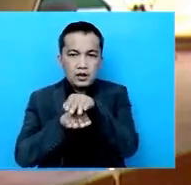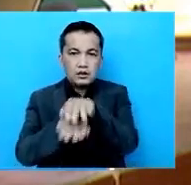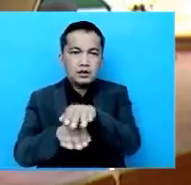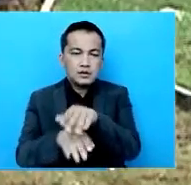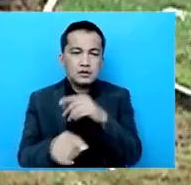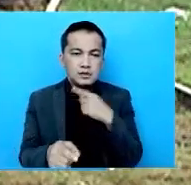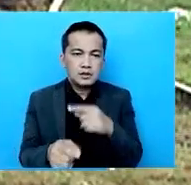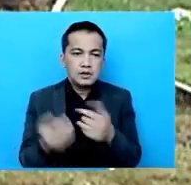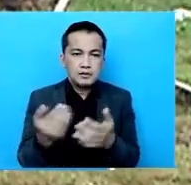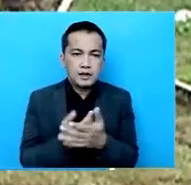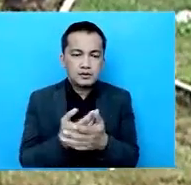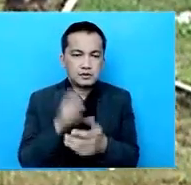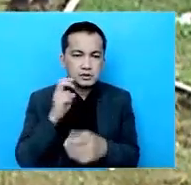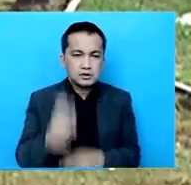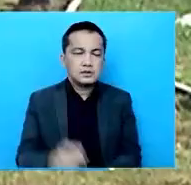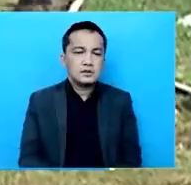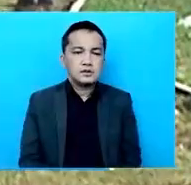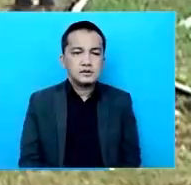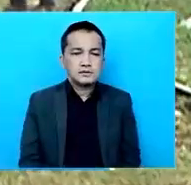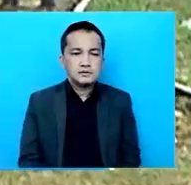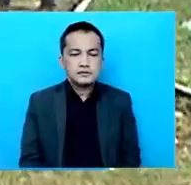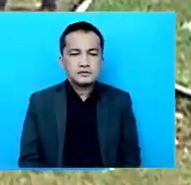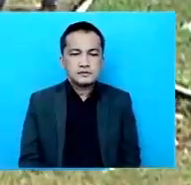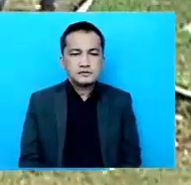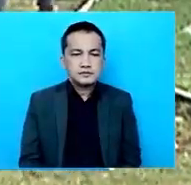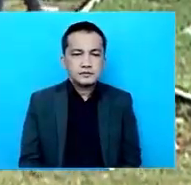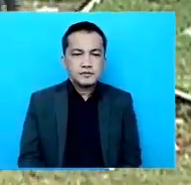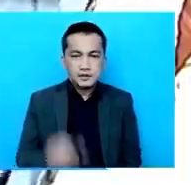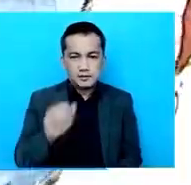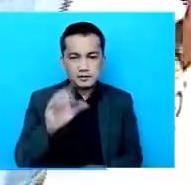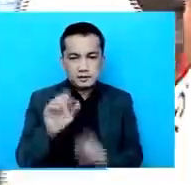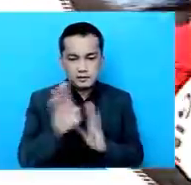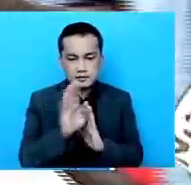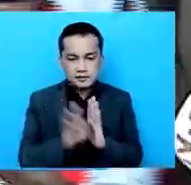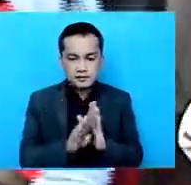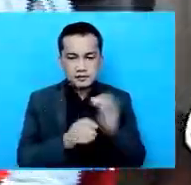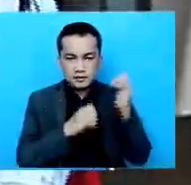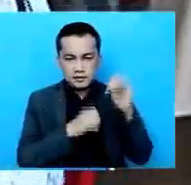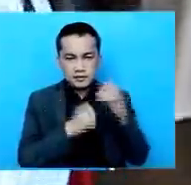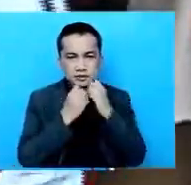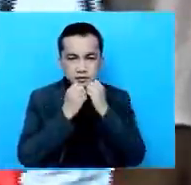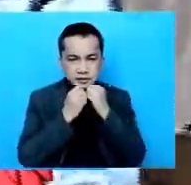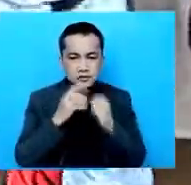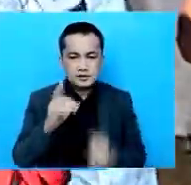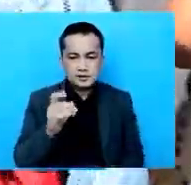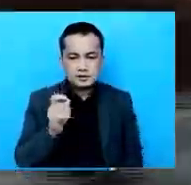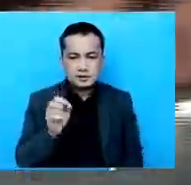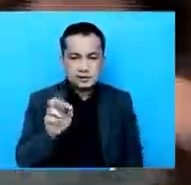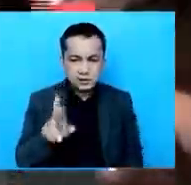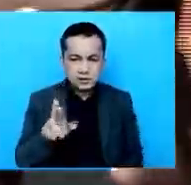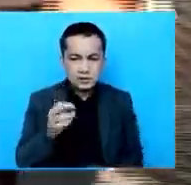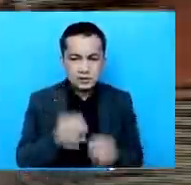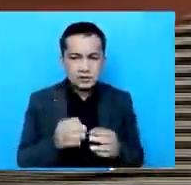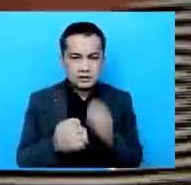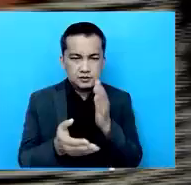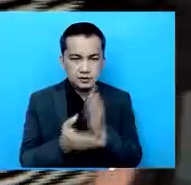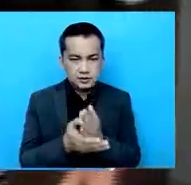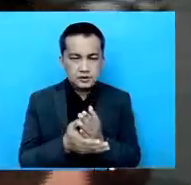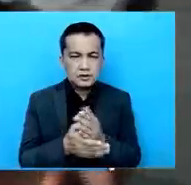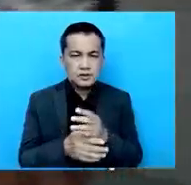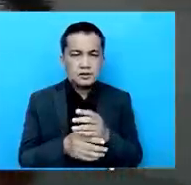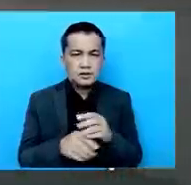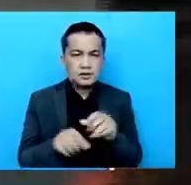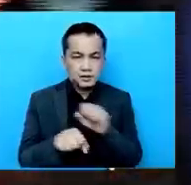bagong mga tren. Nasa 15 billion pesos ang inaasahang matitipid ng DOTR kapag inihinto ang operasyon